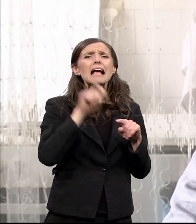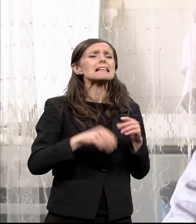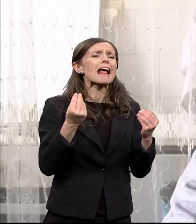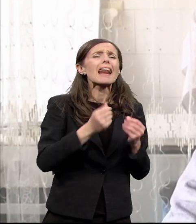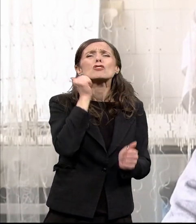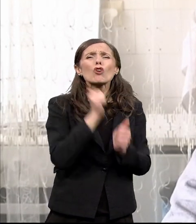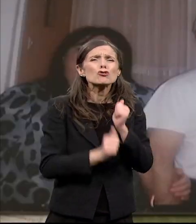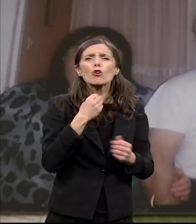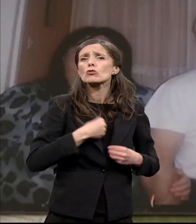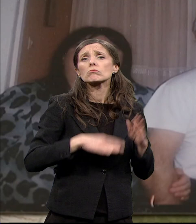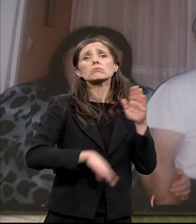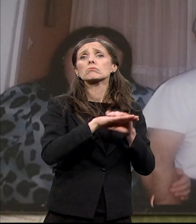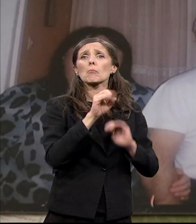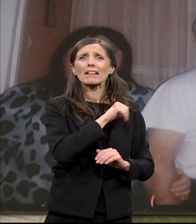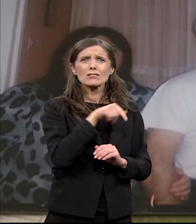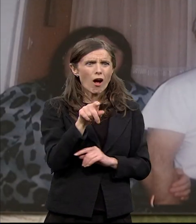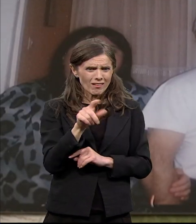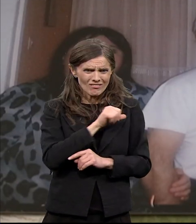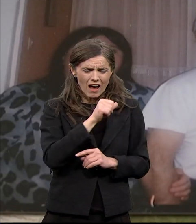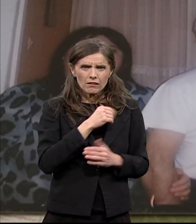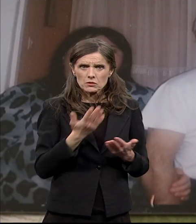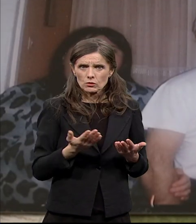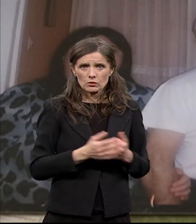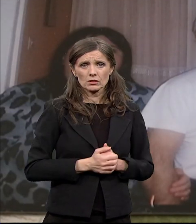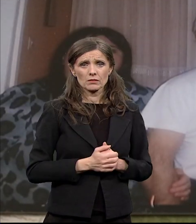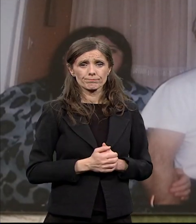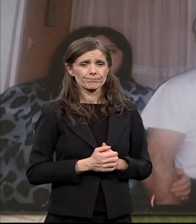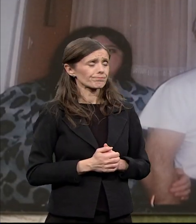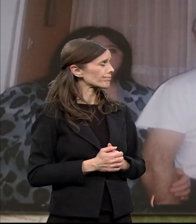zločin. Jako težak period, prvenstveno za njega.